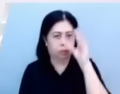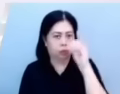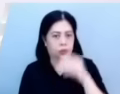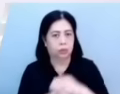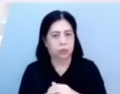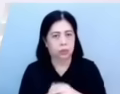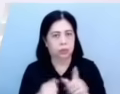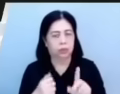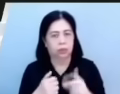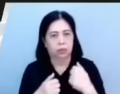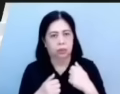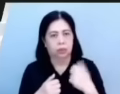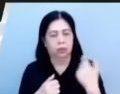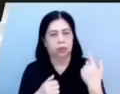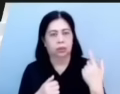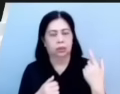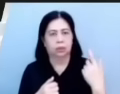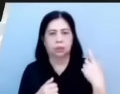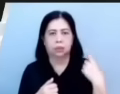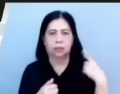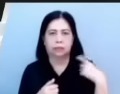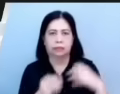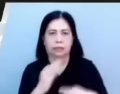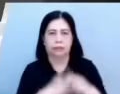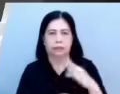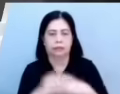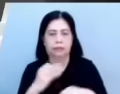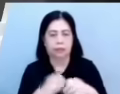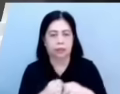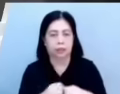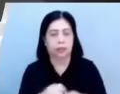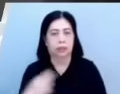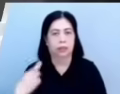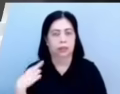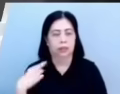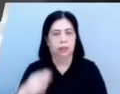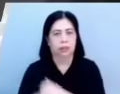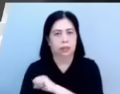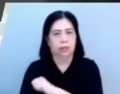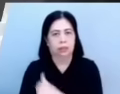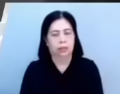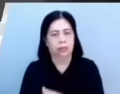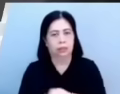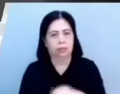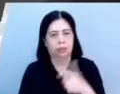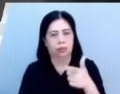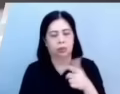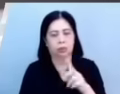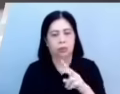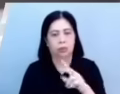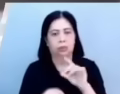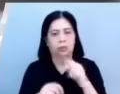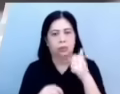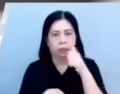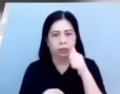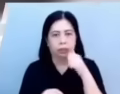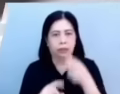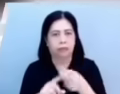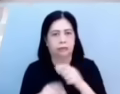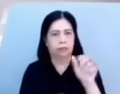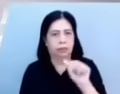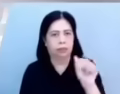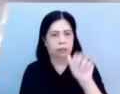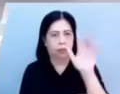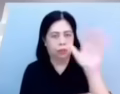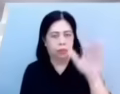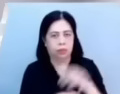sa kanyang kaliwang paa. Sa kanang braso naman tinamaan ang 28 taong gulang na babae na taga Antipolo. Inaalam